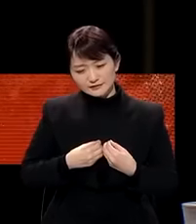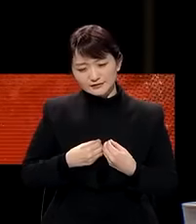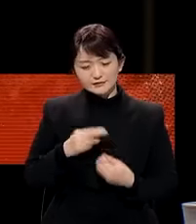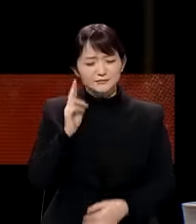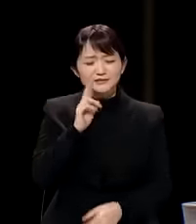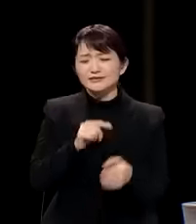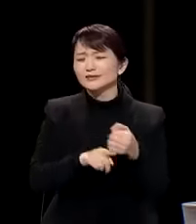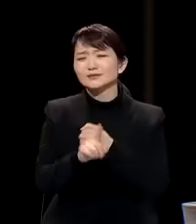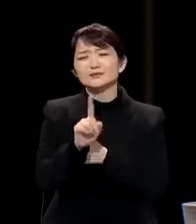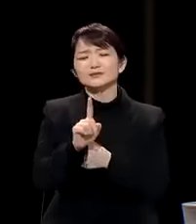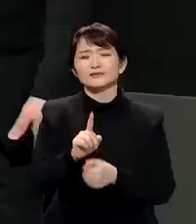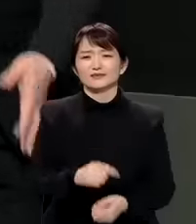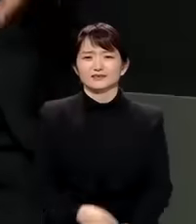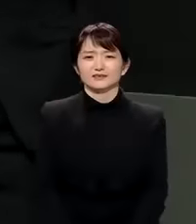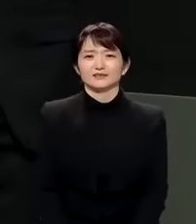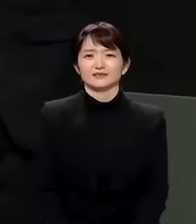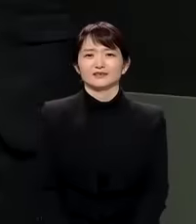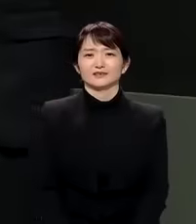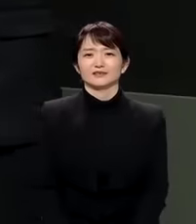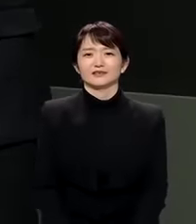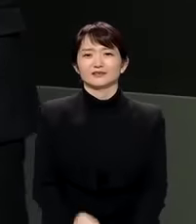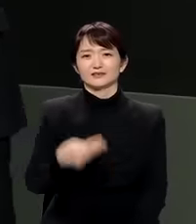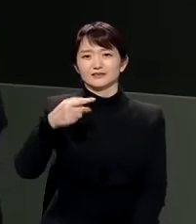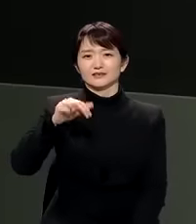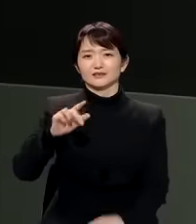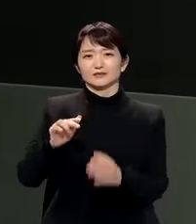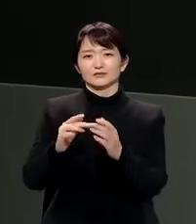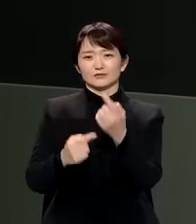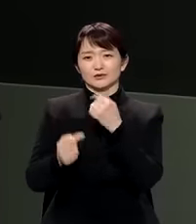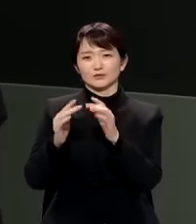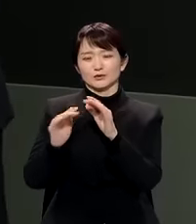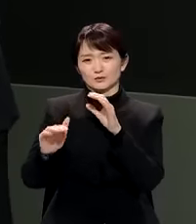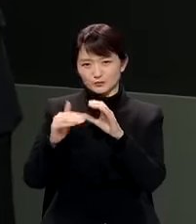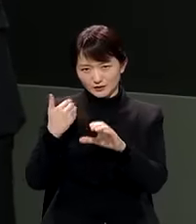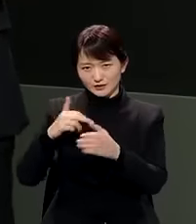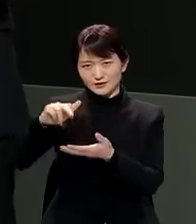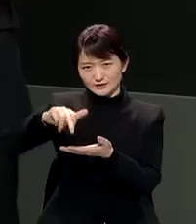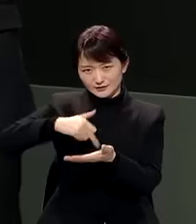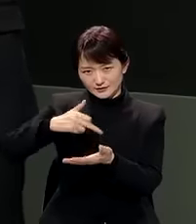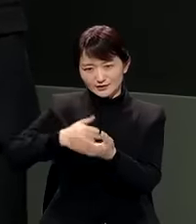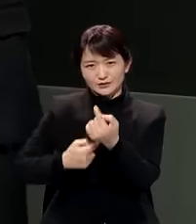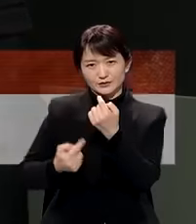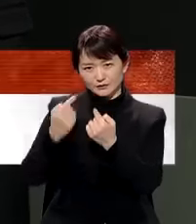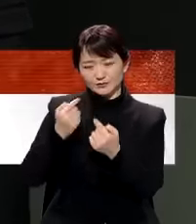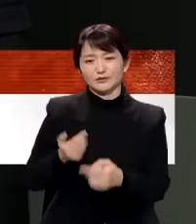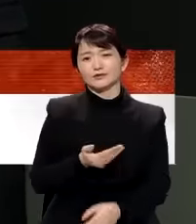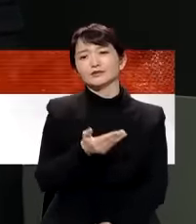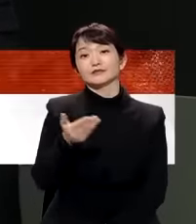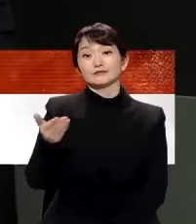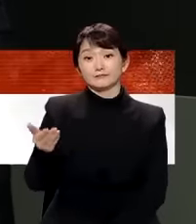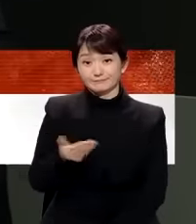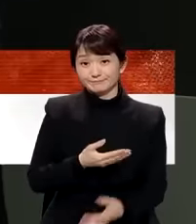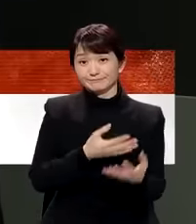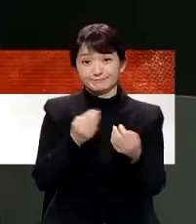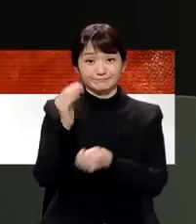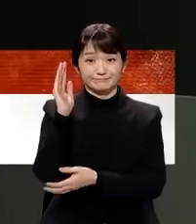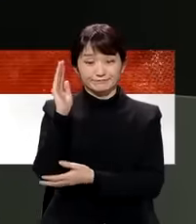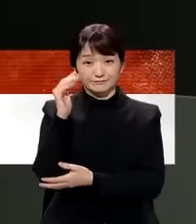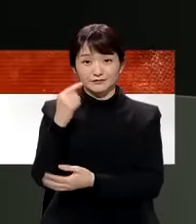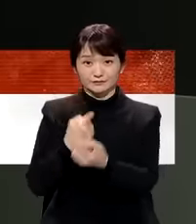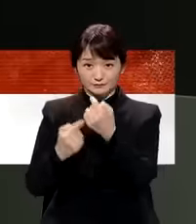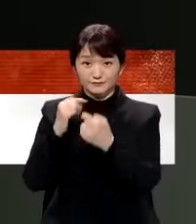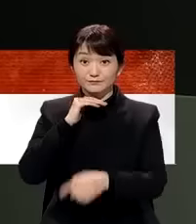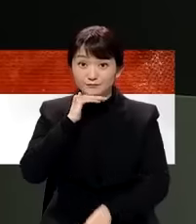하셨습니다 자 사 제보 메일과 카카오톡 사건반장 제보 채널에서는 우리 가족 여러분들의 많은 사연과 제보